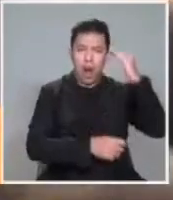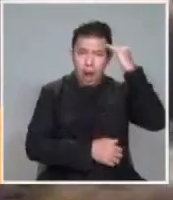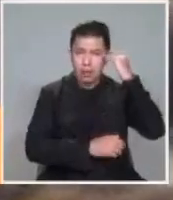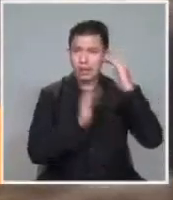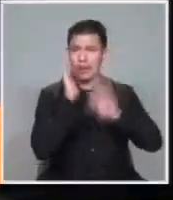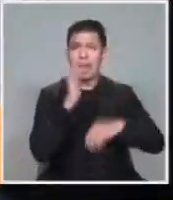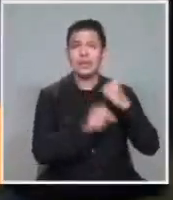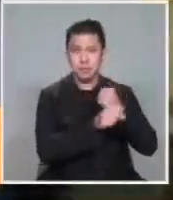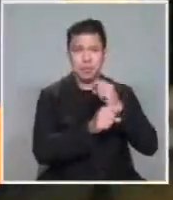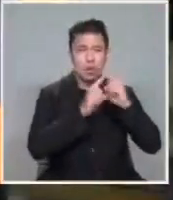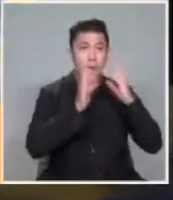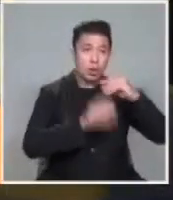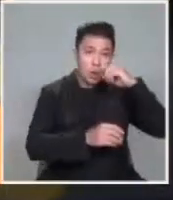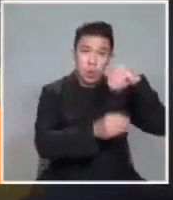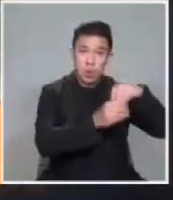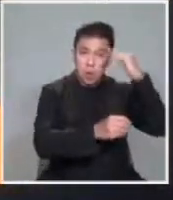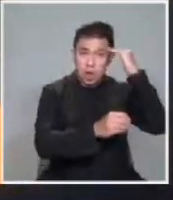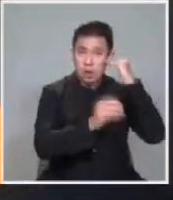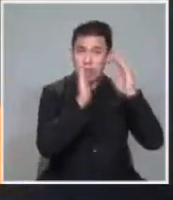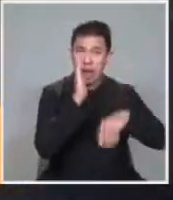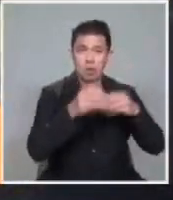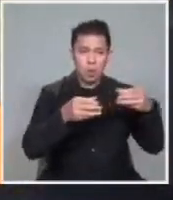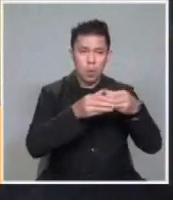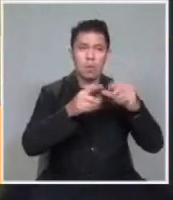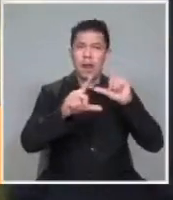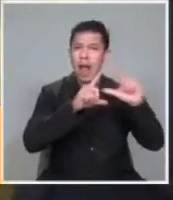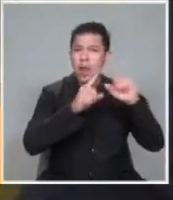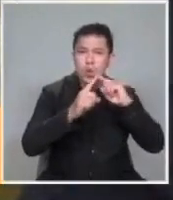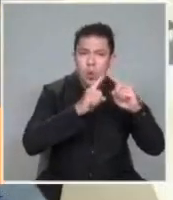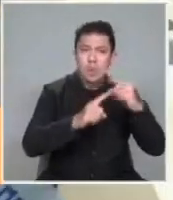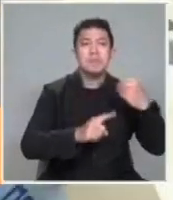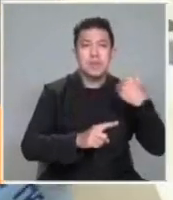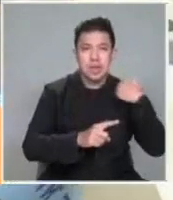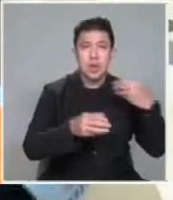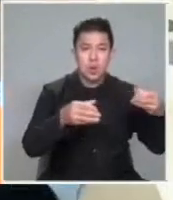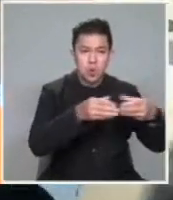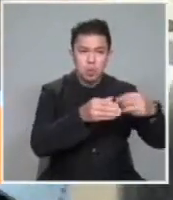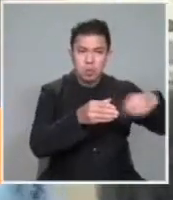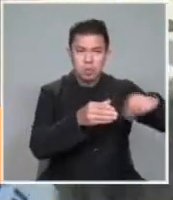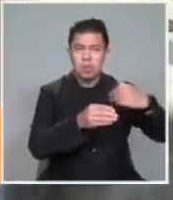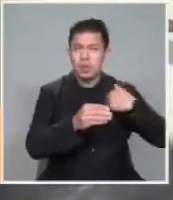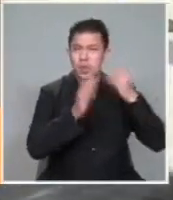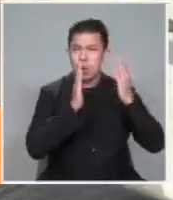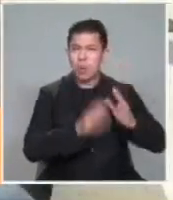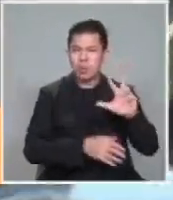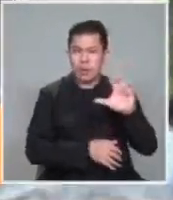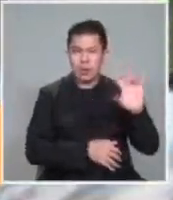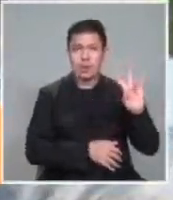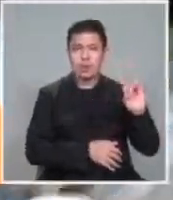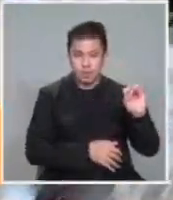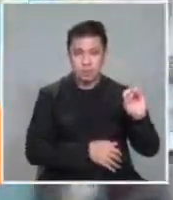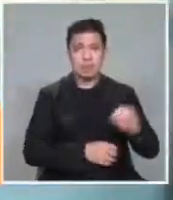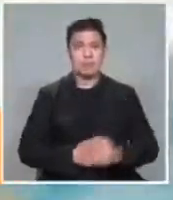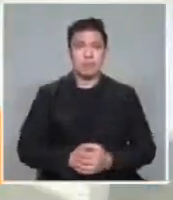ต้ทางนี้คนไทยที่อยู่เกาหลีใต้ได้มีการเปิดกลุ่มไลน์เพื่อไว้ติดต่อกันซึ่งในกลุ่มดังกล่าวมีประมาณ370ค